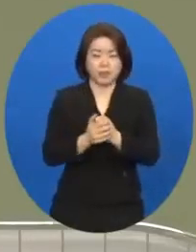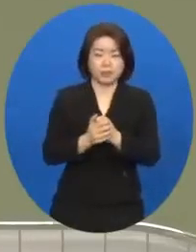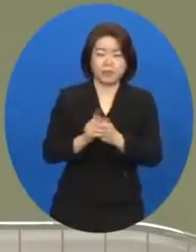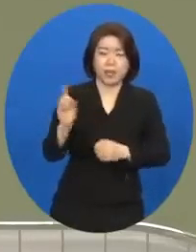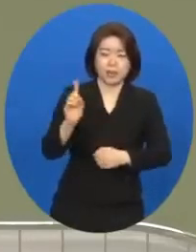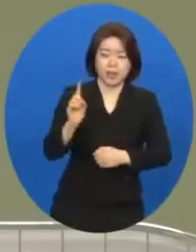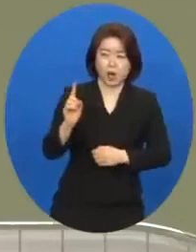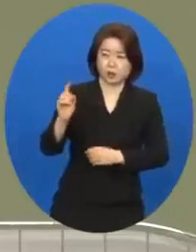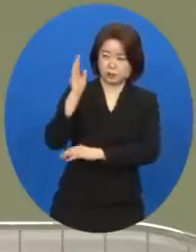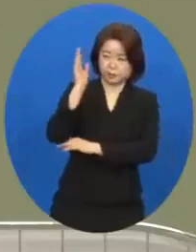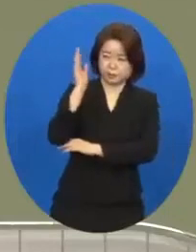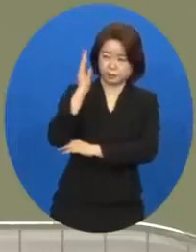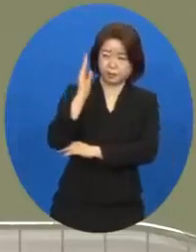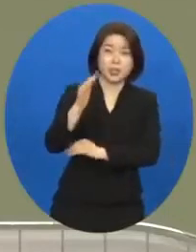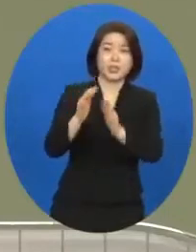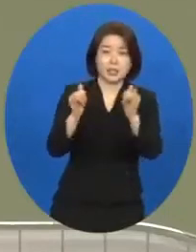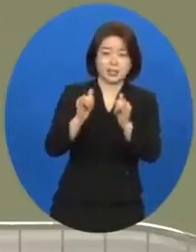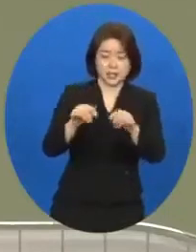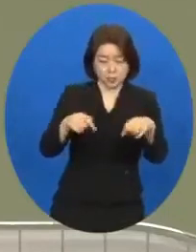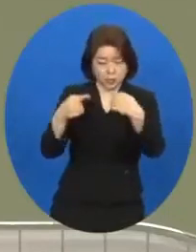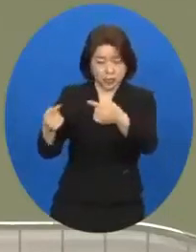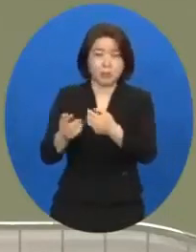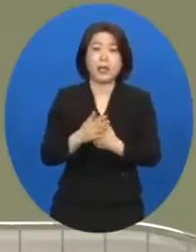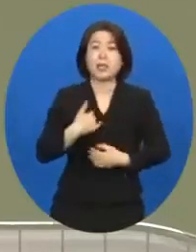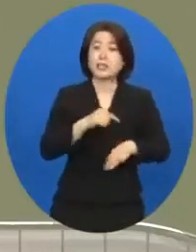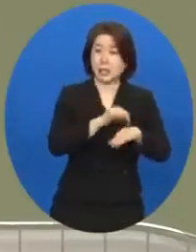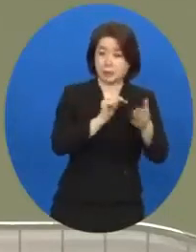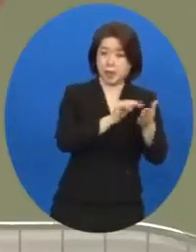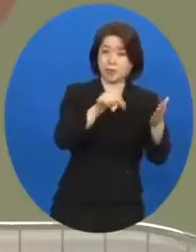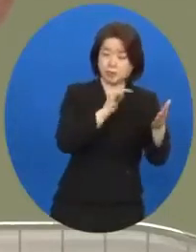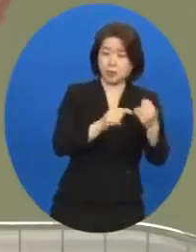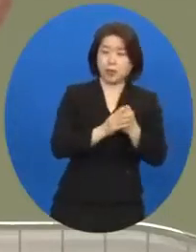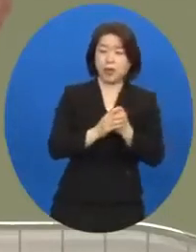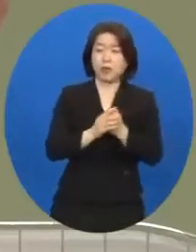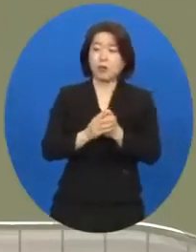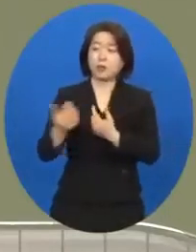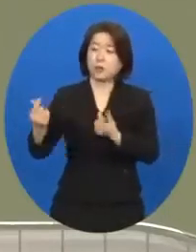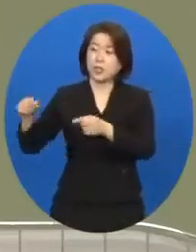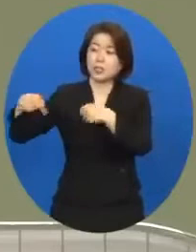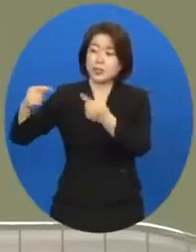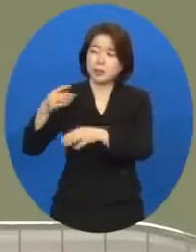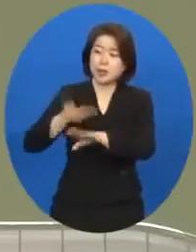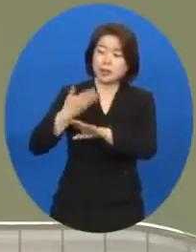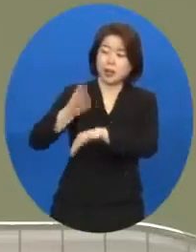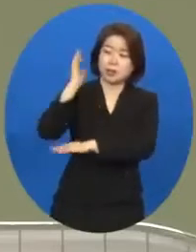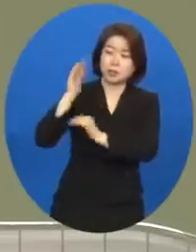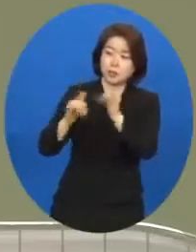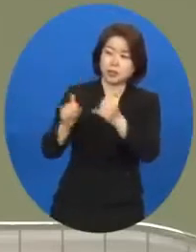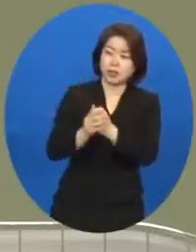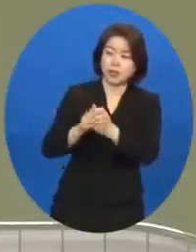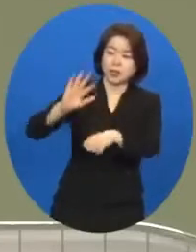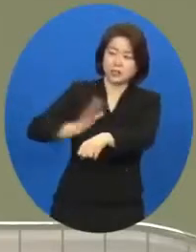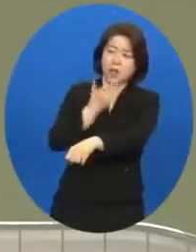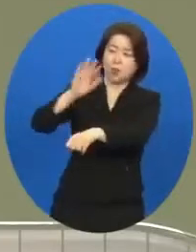한 사람으로 참석했다가 제 마음속에 다른 설교자 목사님들이 다 설교 죽을